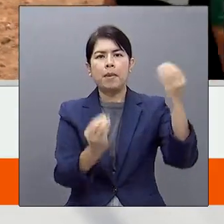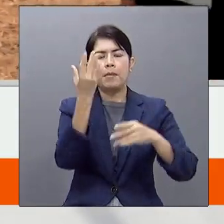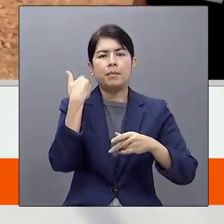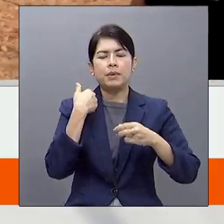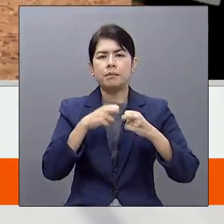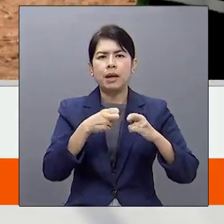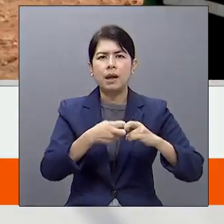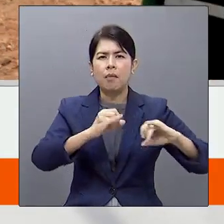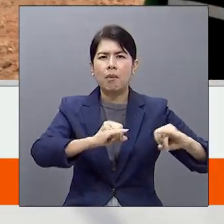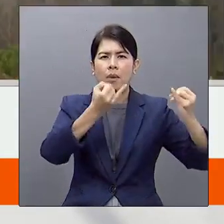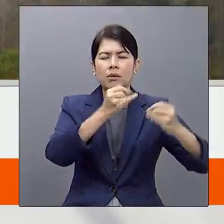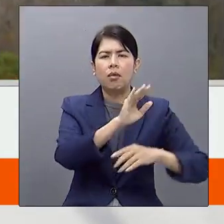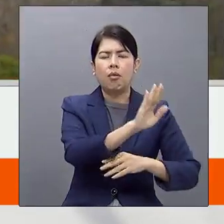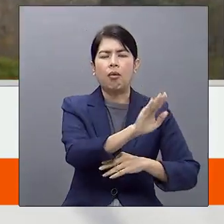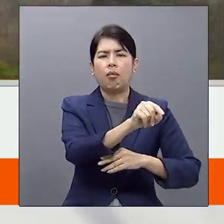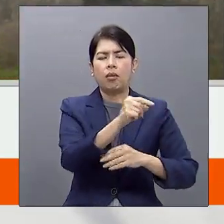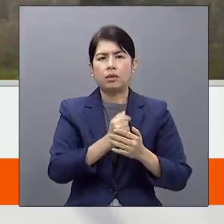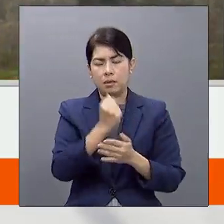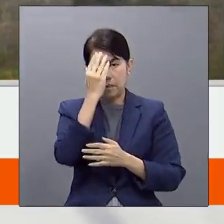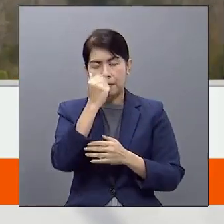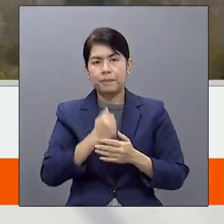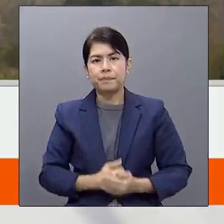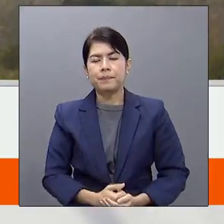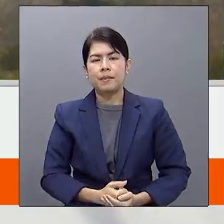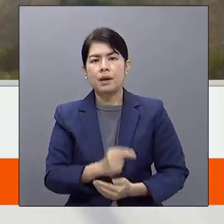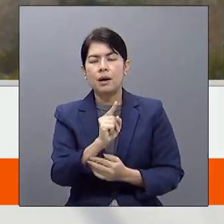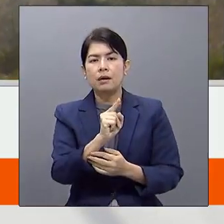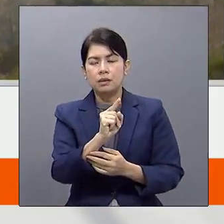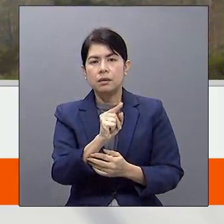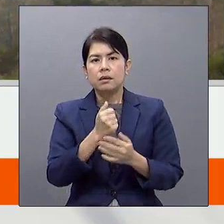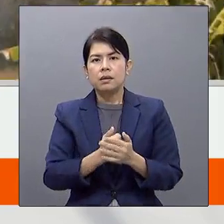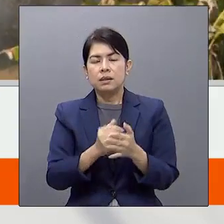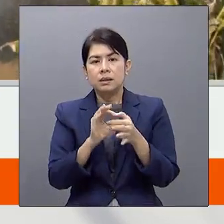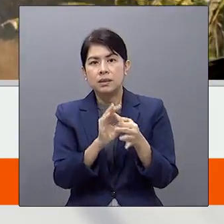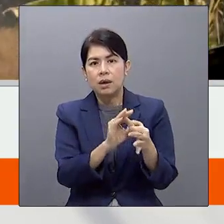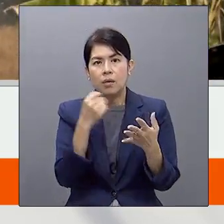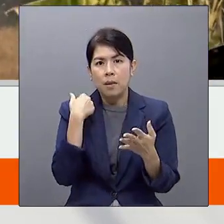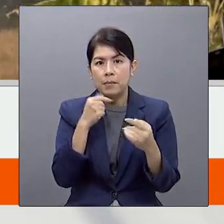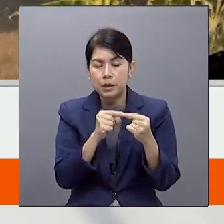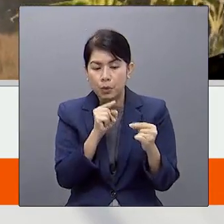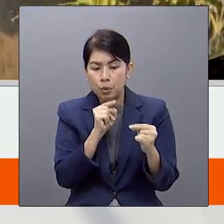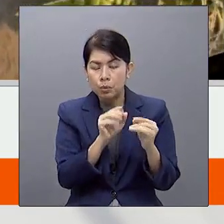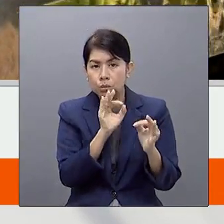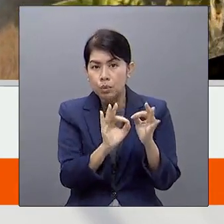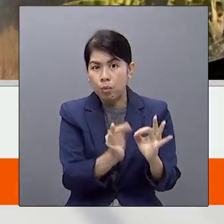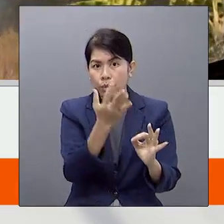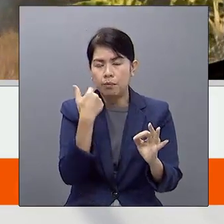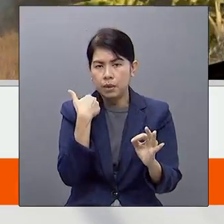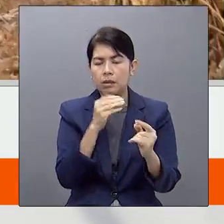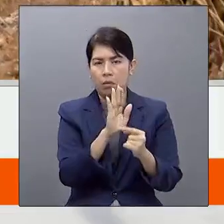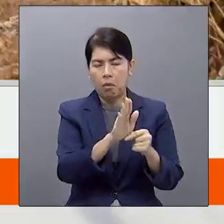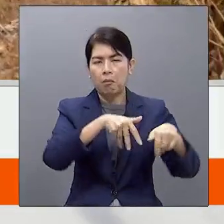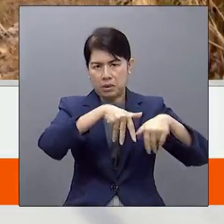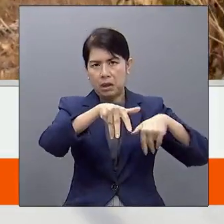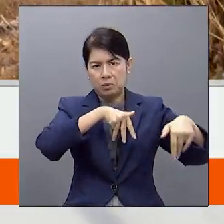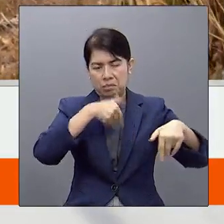ป่าอนุรักษ์บางแห่งเนี่ยต้องยอมรับว่ามีการเข้าไปจุดรอบเผานะครับของประชาชนจริงๆนั่นแหละอย่างเ